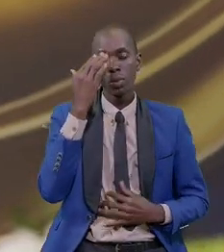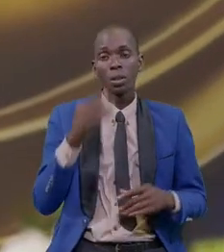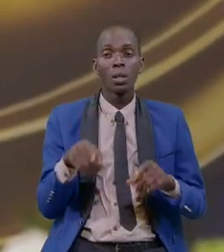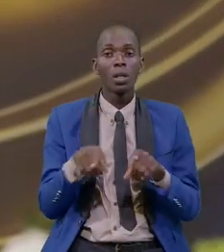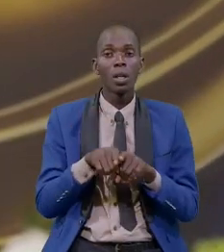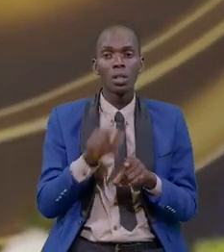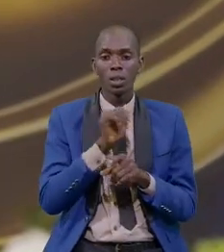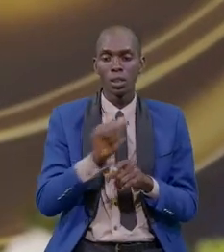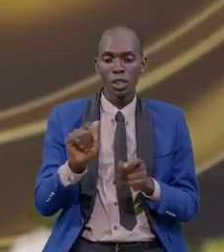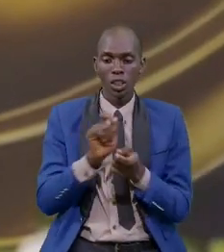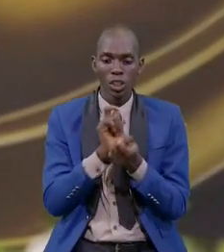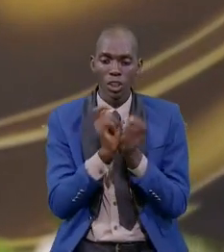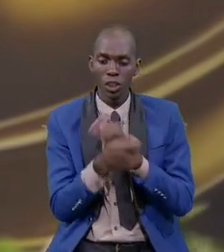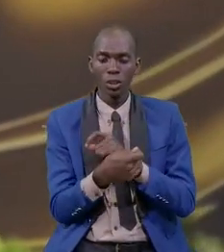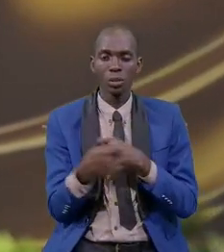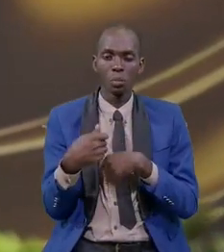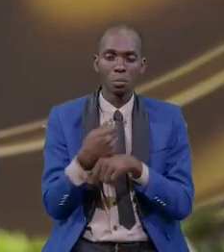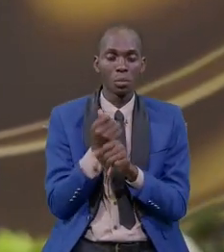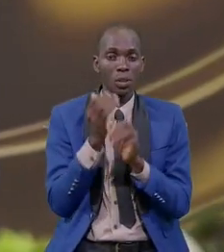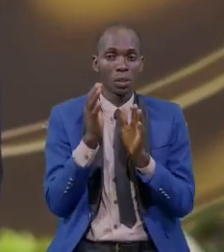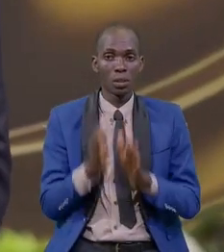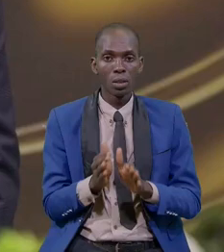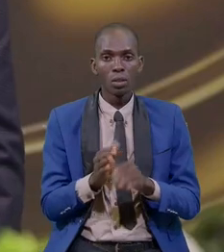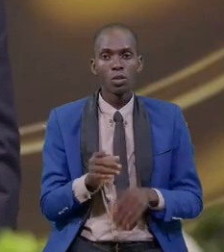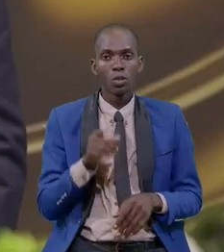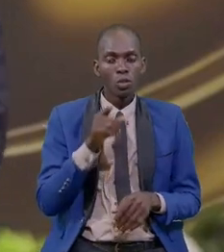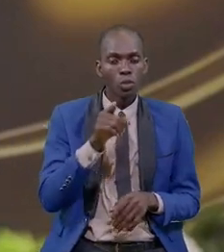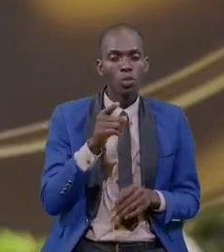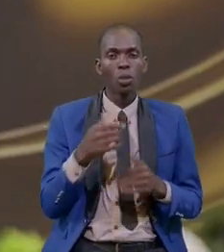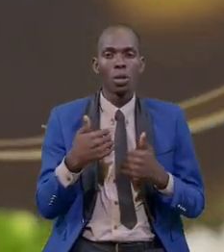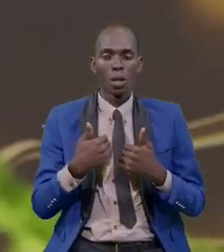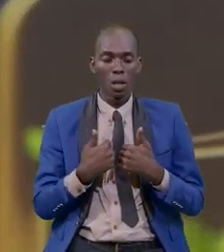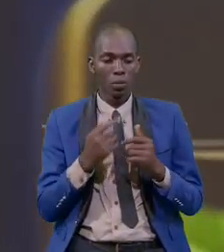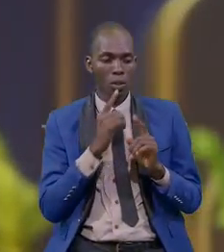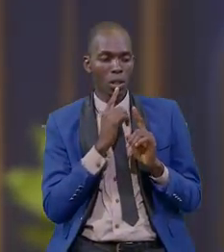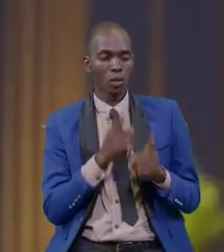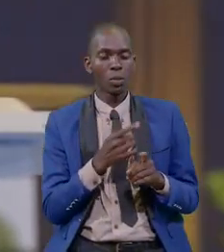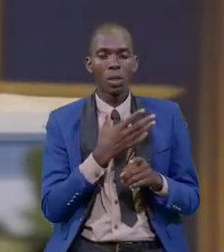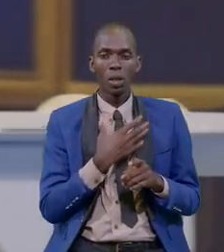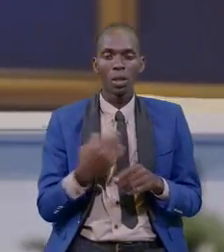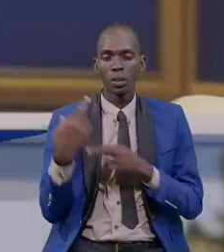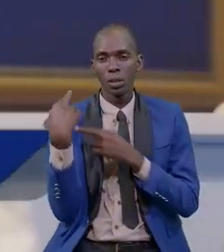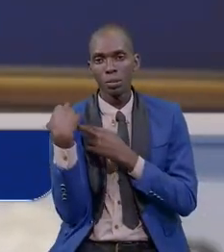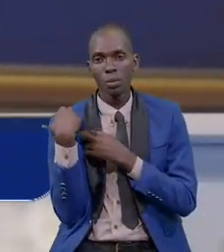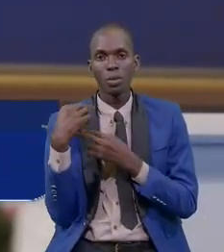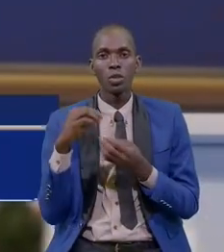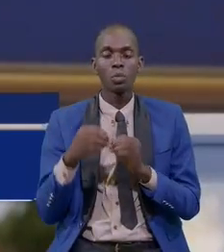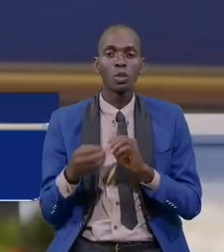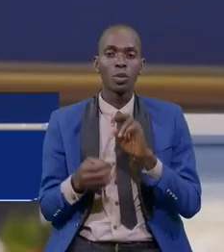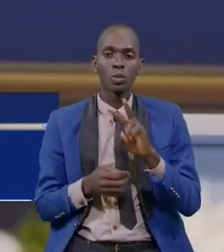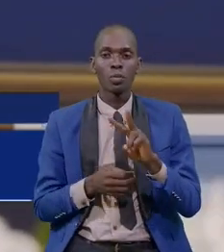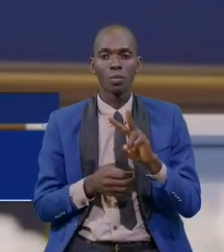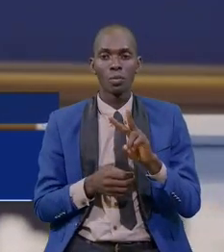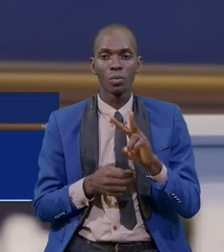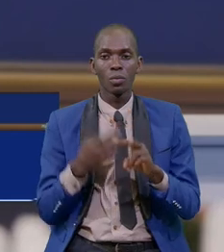comme un agent de changement, j'ai la réponse et j'ai des responsabilités. Numéro 2, nous